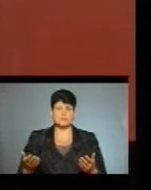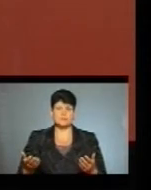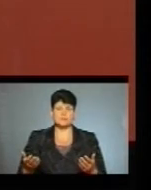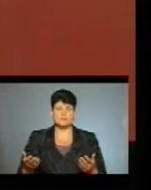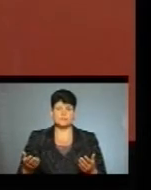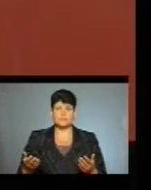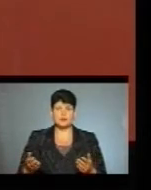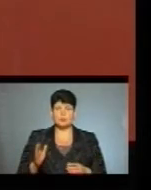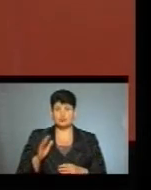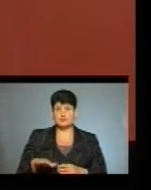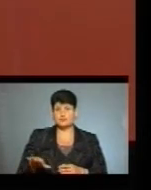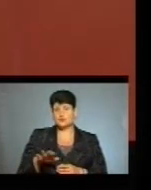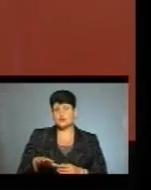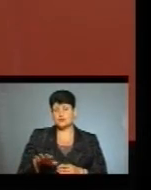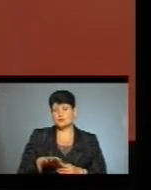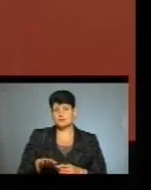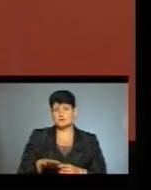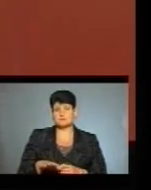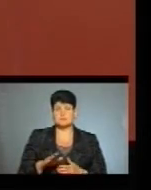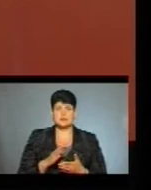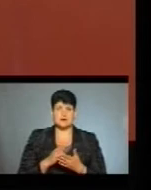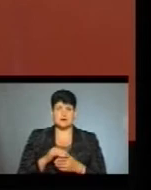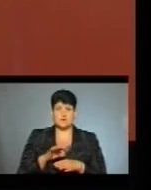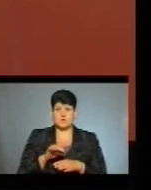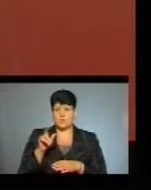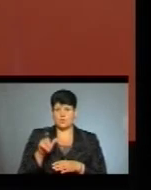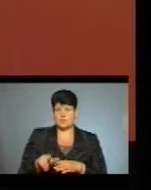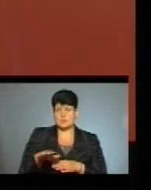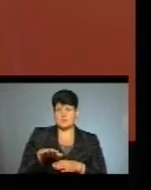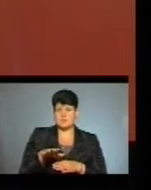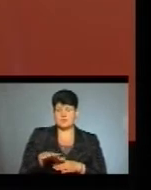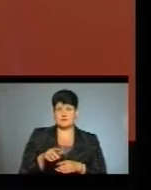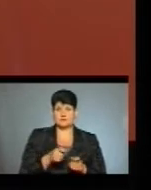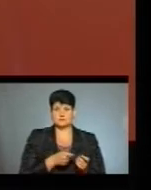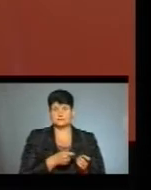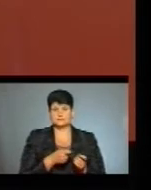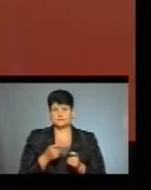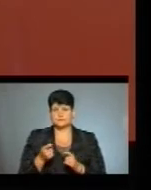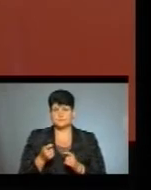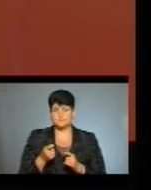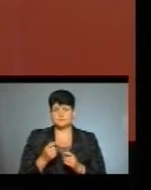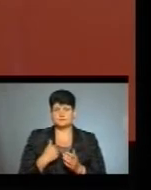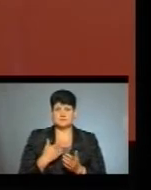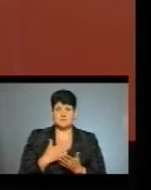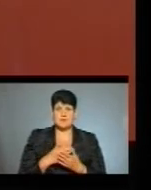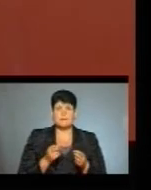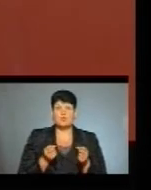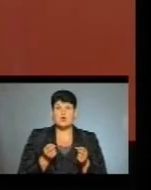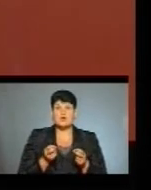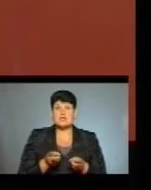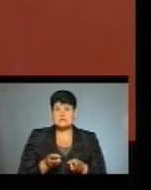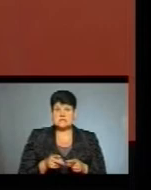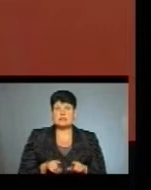будучи в зоні знаходження хворої людини чи носія, бактерія-носія, ми маємо ризик